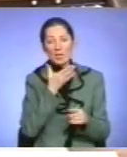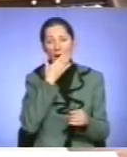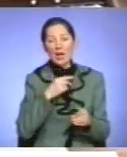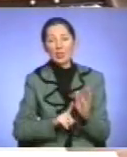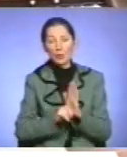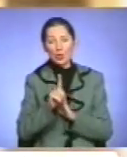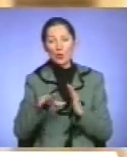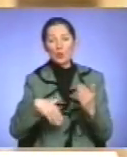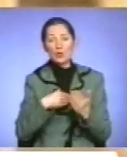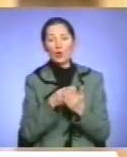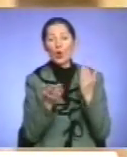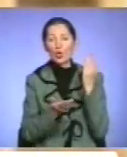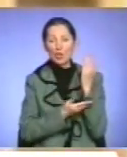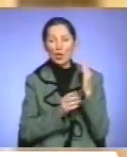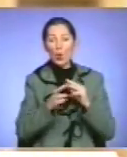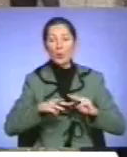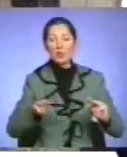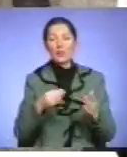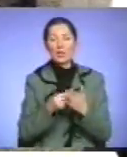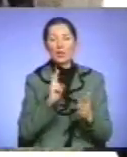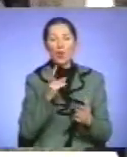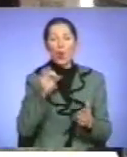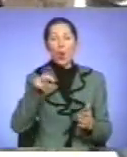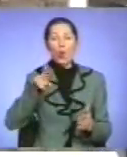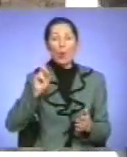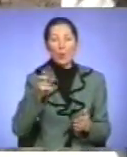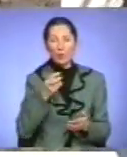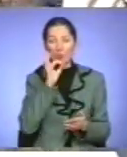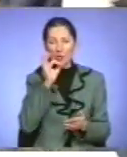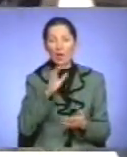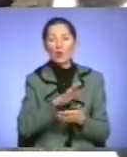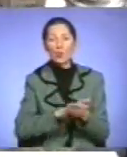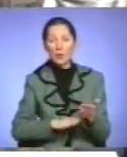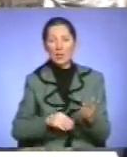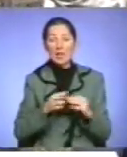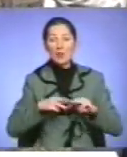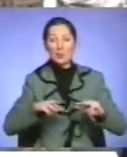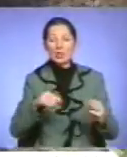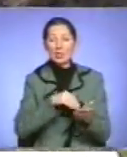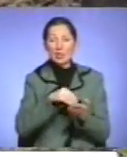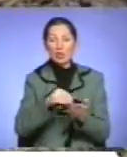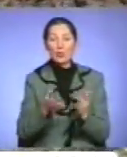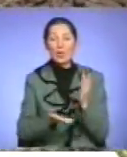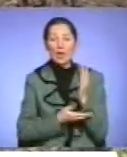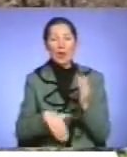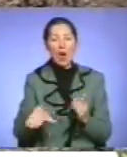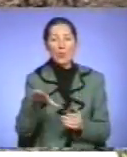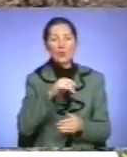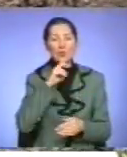чергу міністр фінансів Юрій Колобов наголосив, що в подальшому міністри саджатимуть дерева по всій Україні.